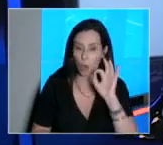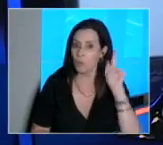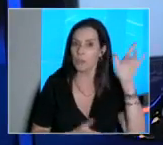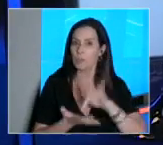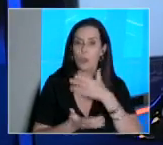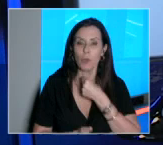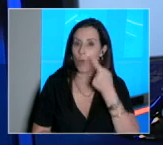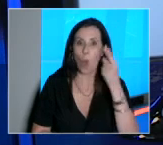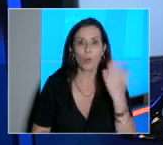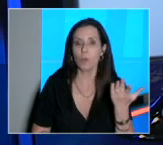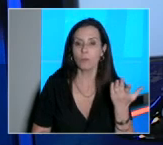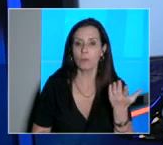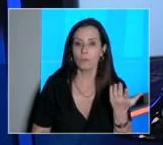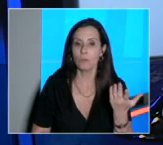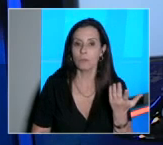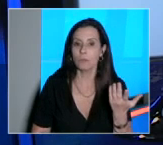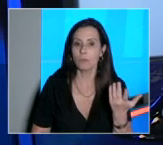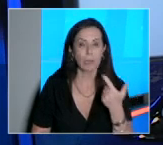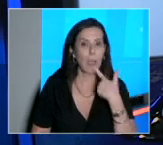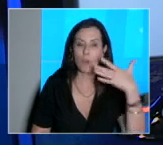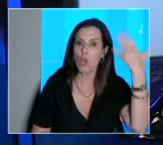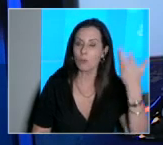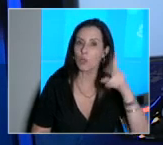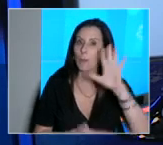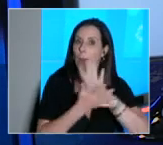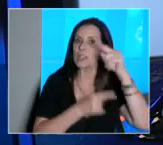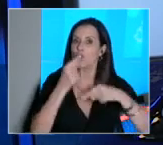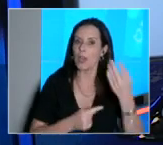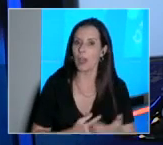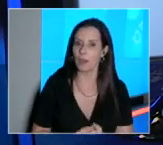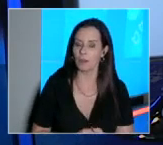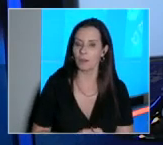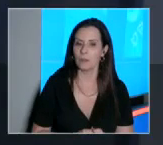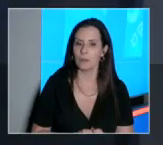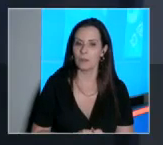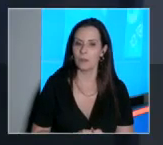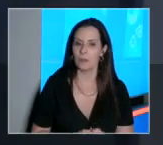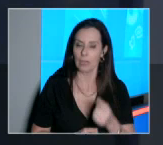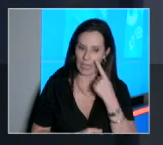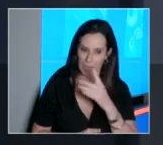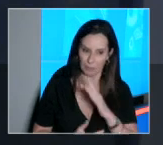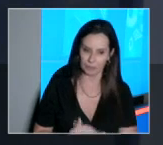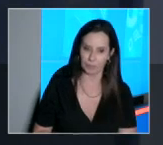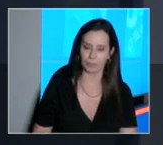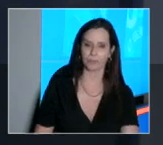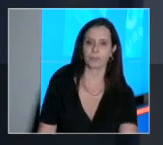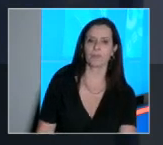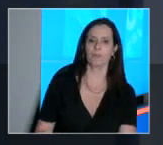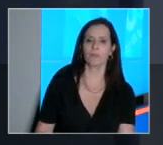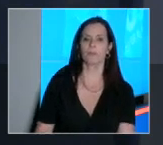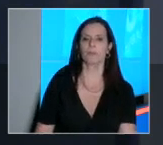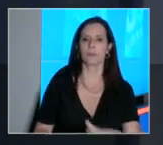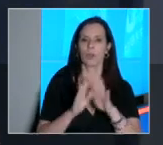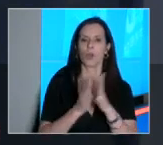הם שם, והם לא ראו אותם כבר פיזית, מעל ל-15 שנה. תראה,